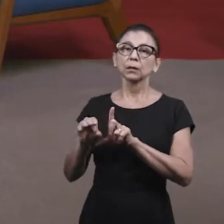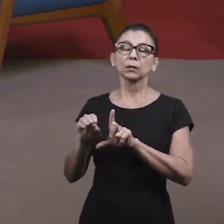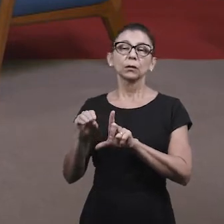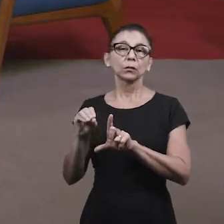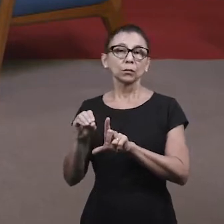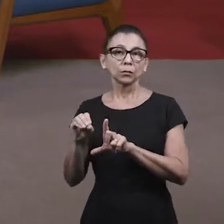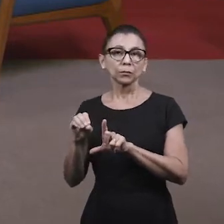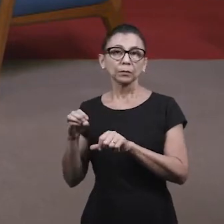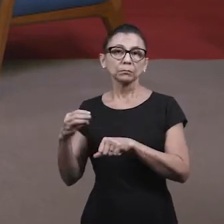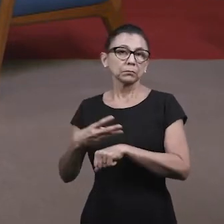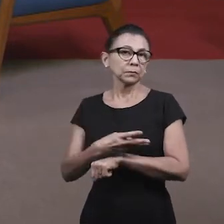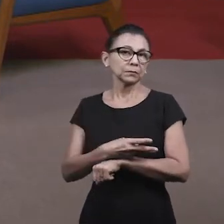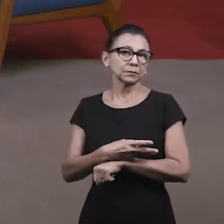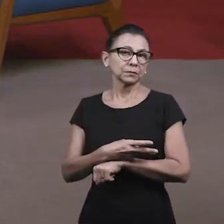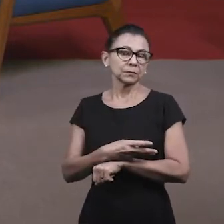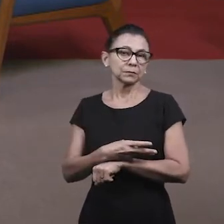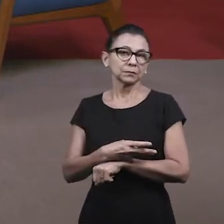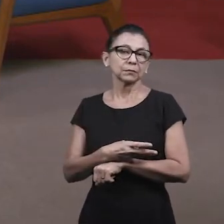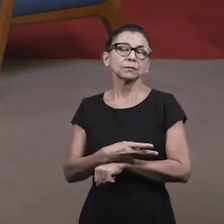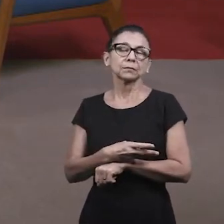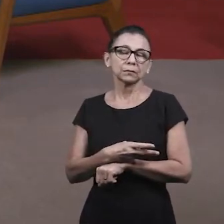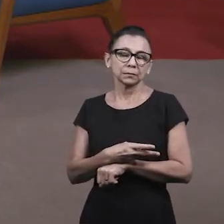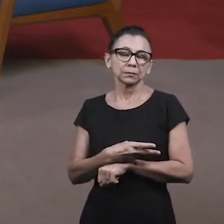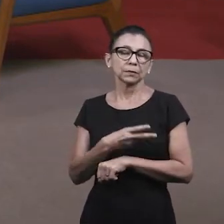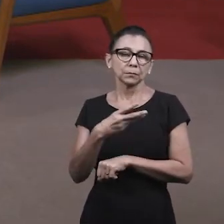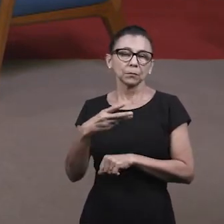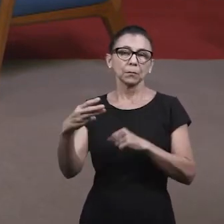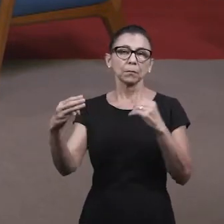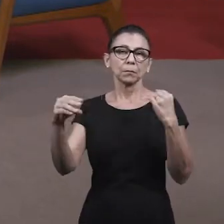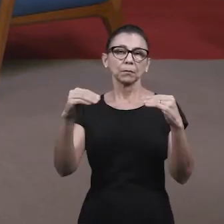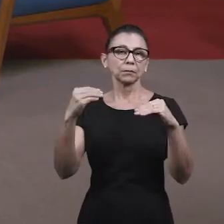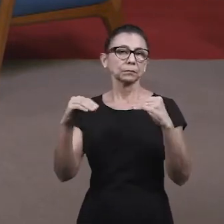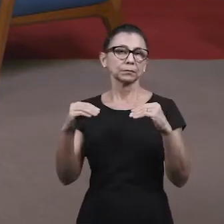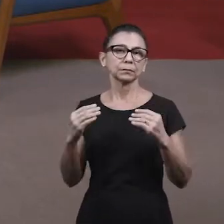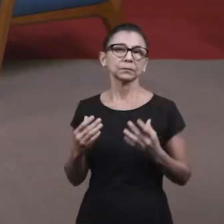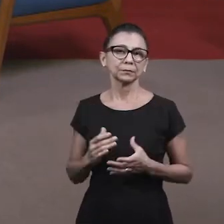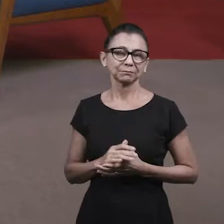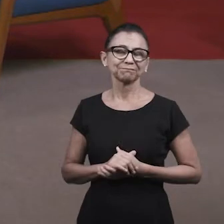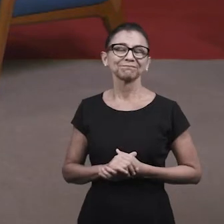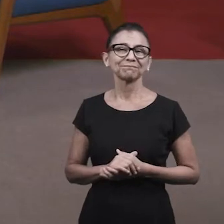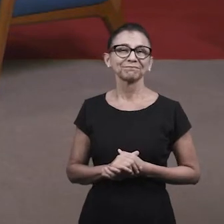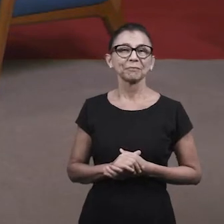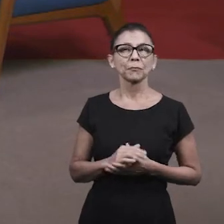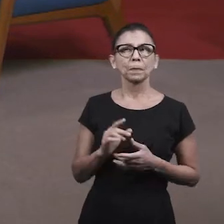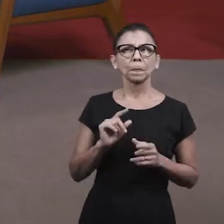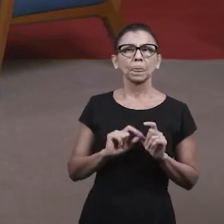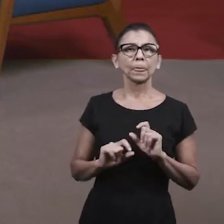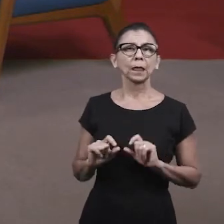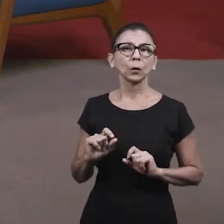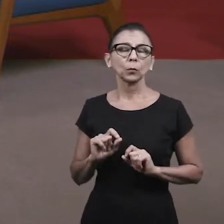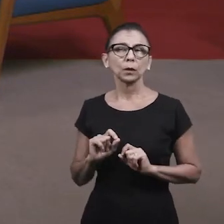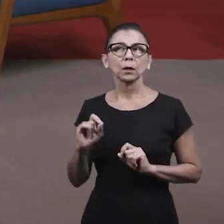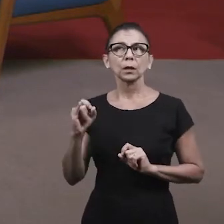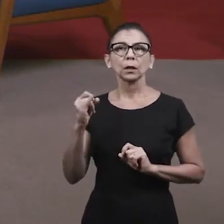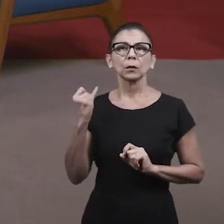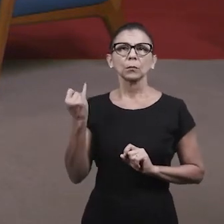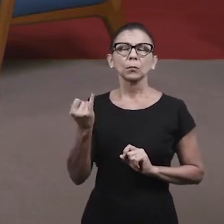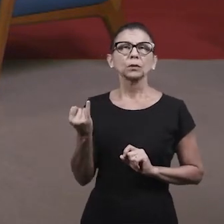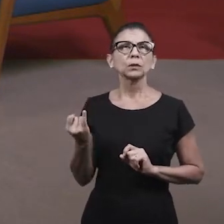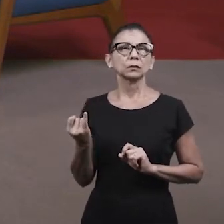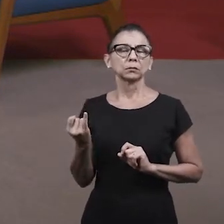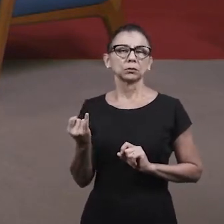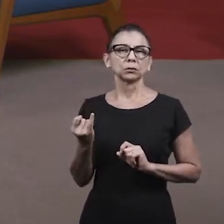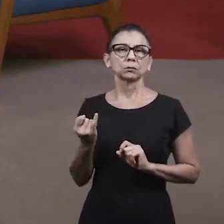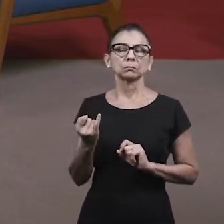Et À travers ce QR code,